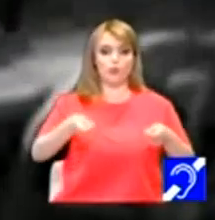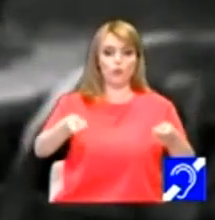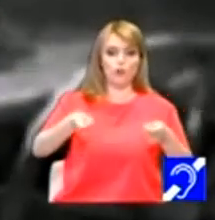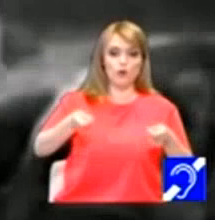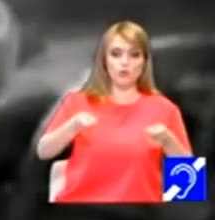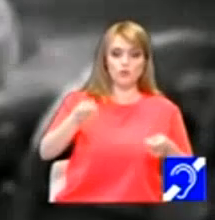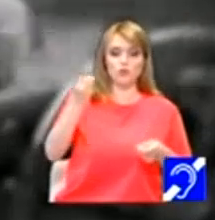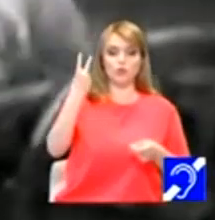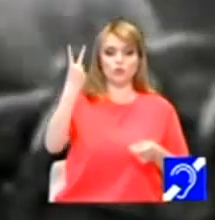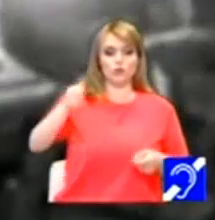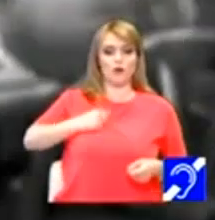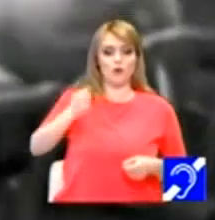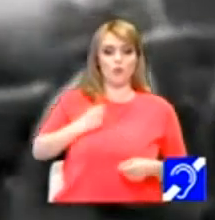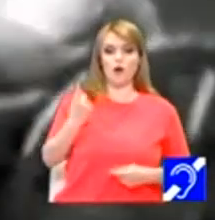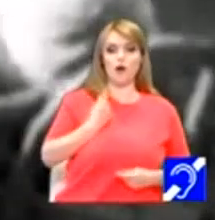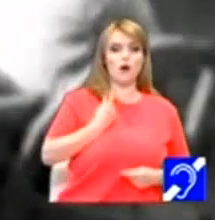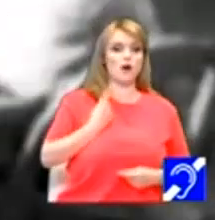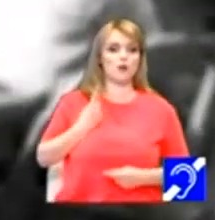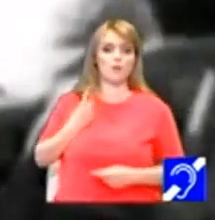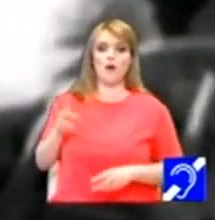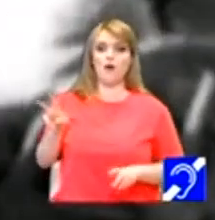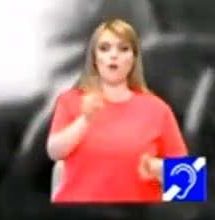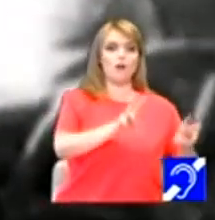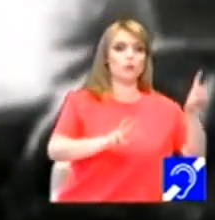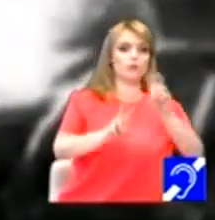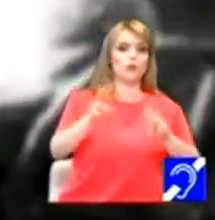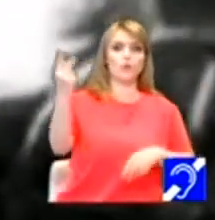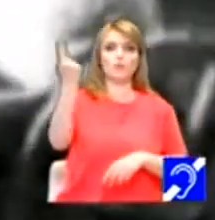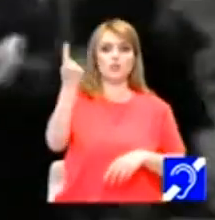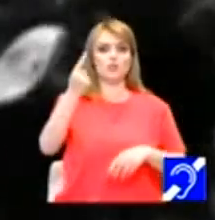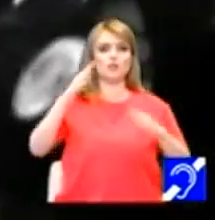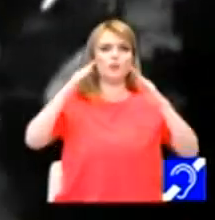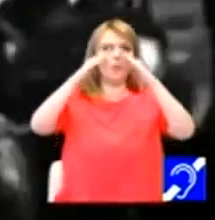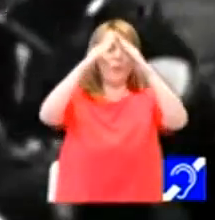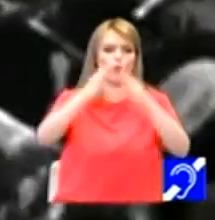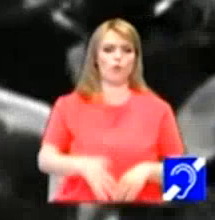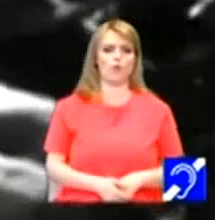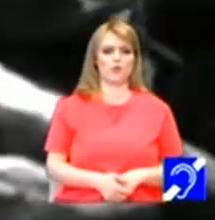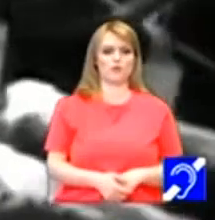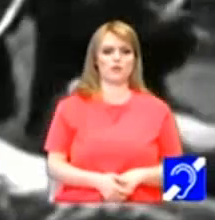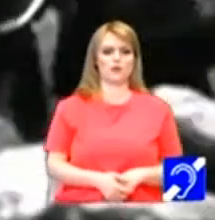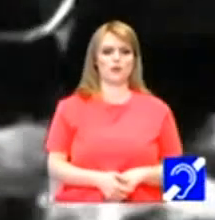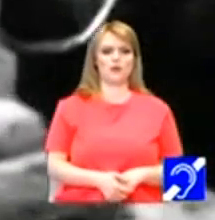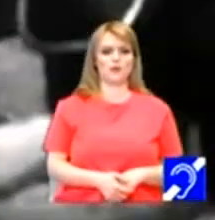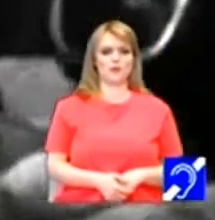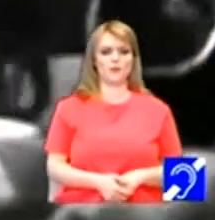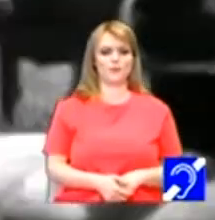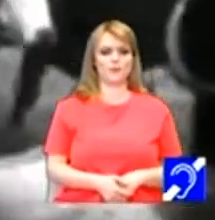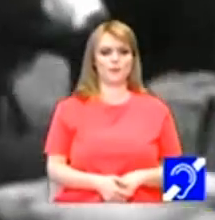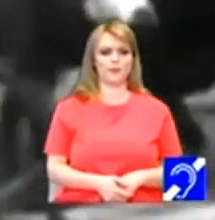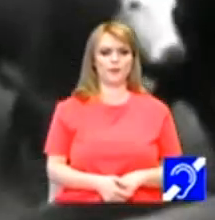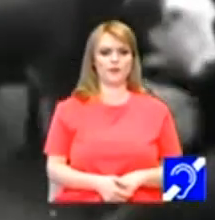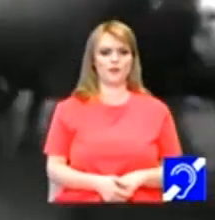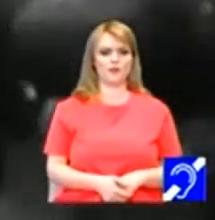doi soldați cu armă, căuta cu juvala greu. Pe pod și făceau acolo câte, eu